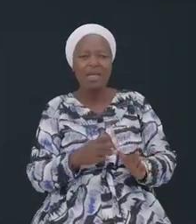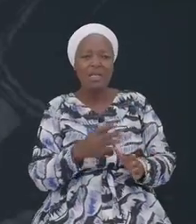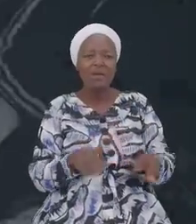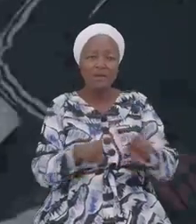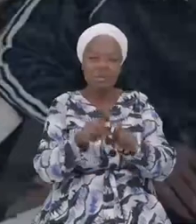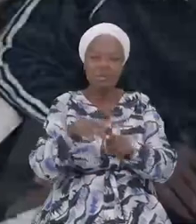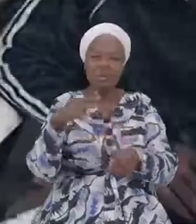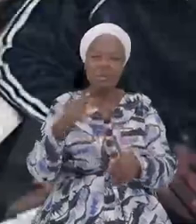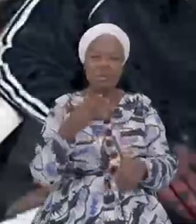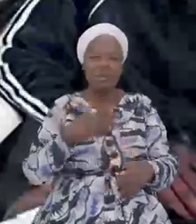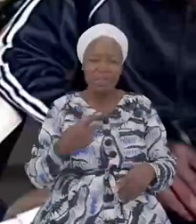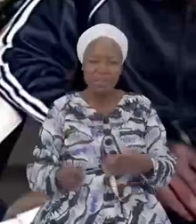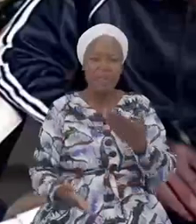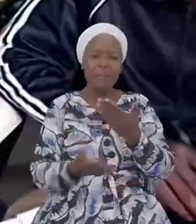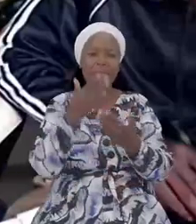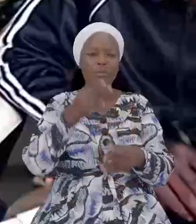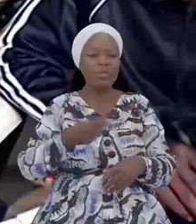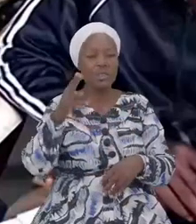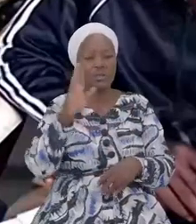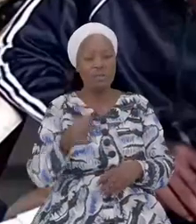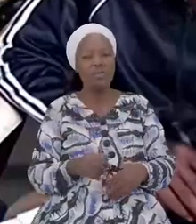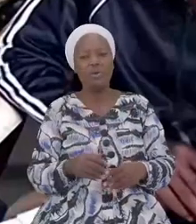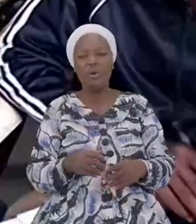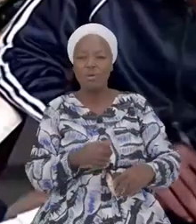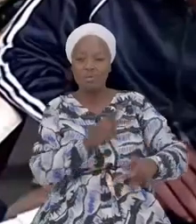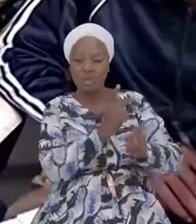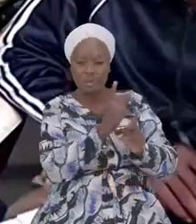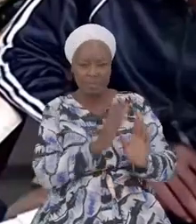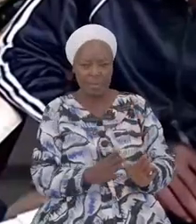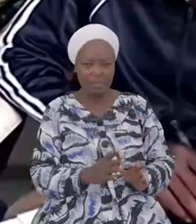ta retraite. Tu as fait de l'Éternel